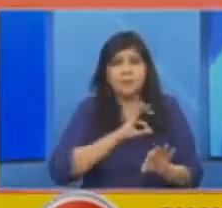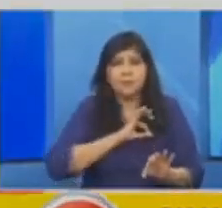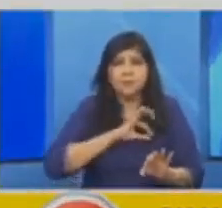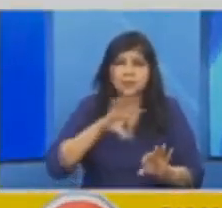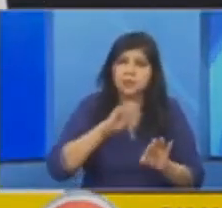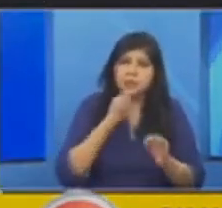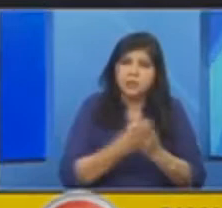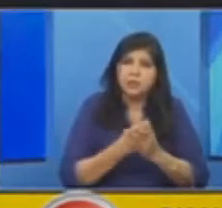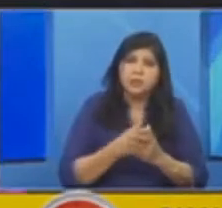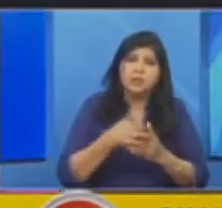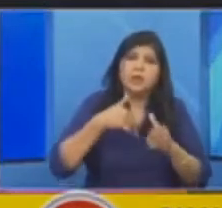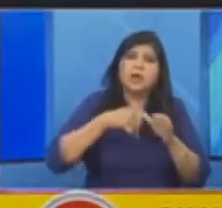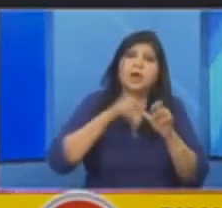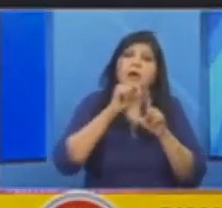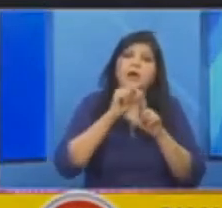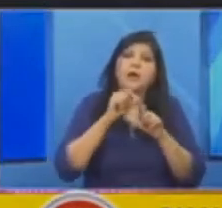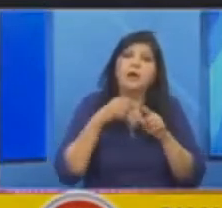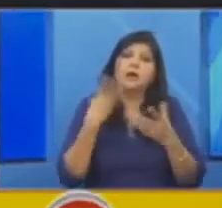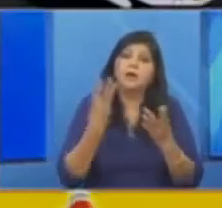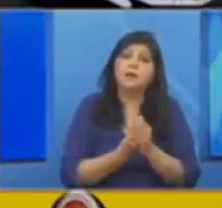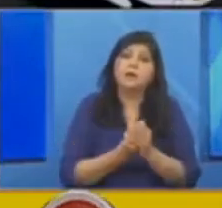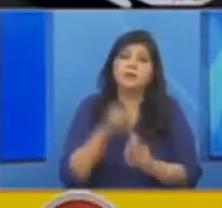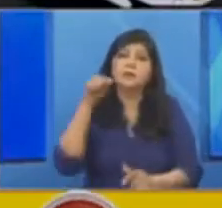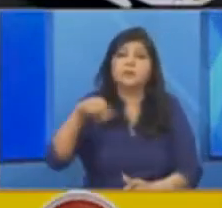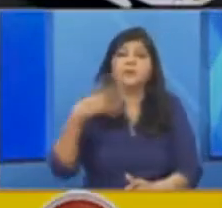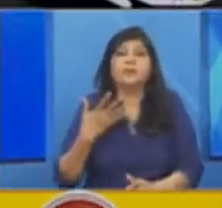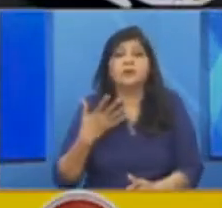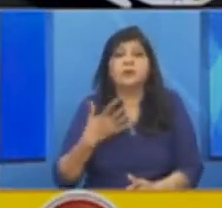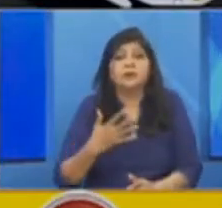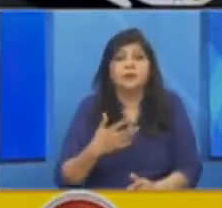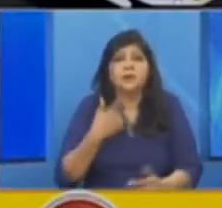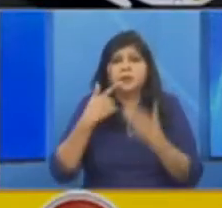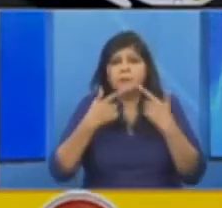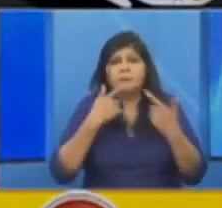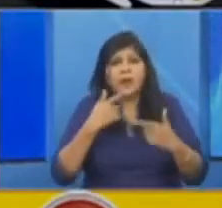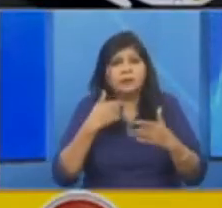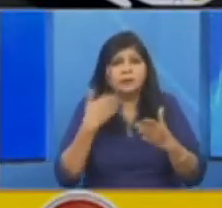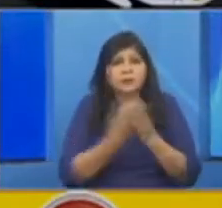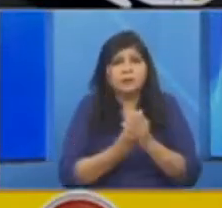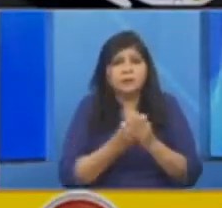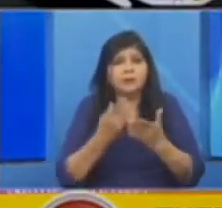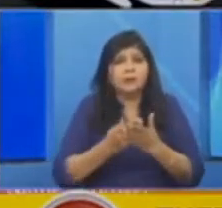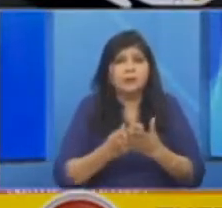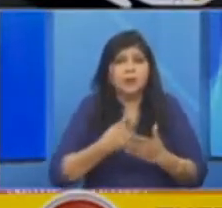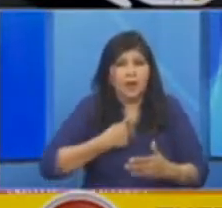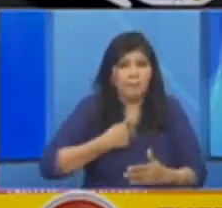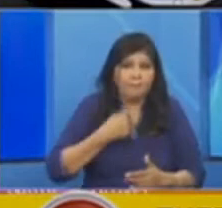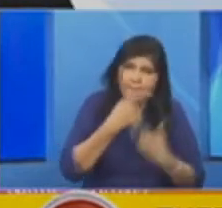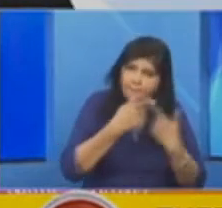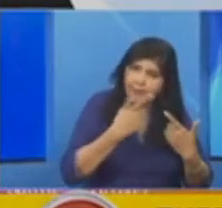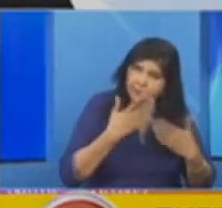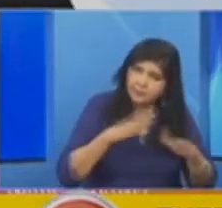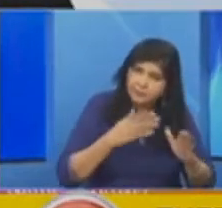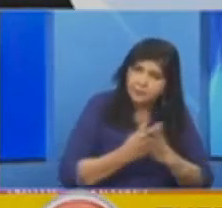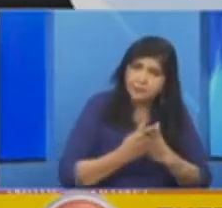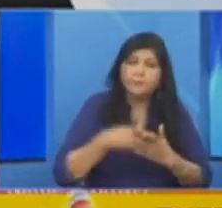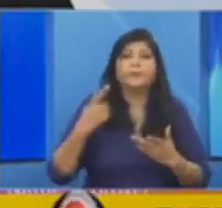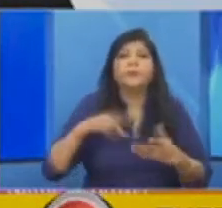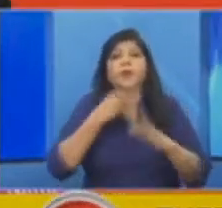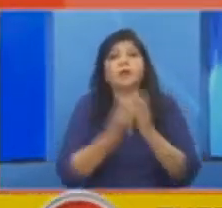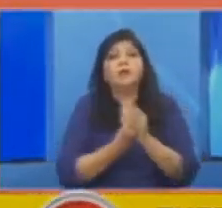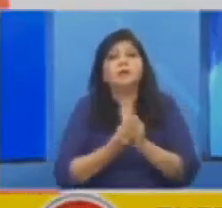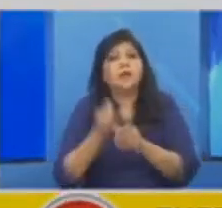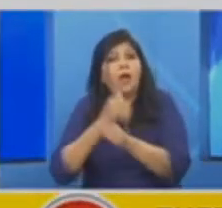एप है आस्क सरकार इसमें चैट बोर्ड के जरिये आप इंट्रेक कर सकते हैं और किसी भी